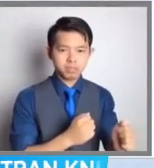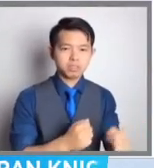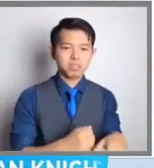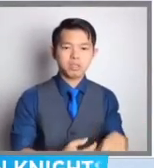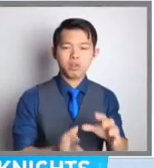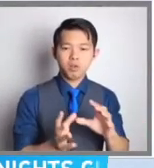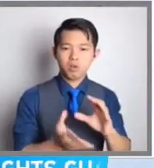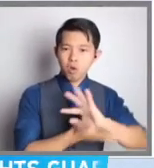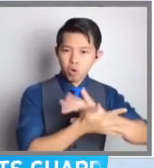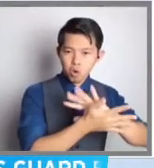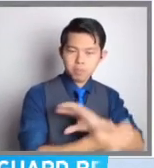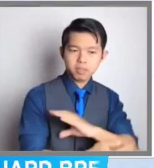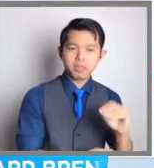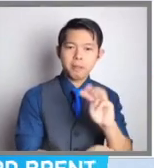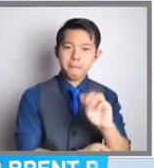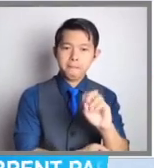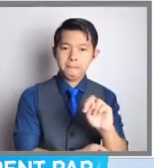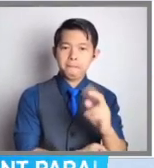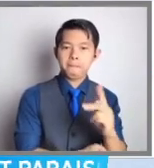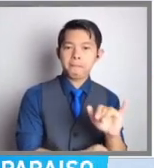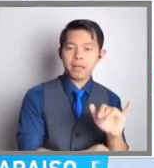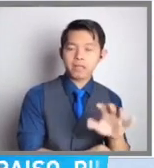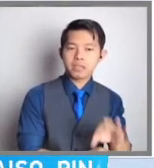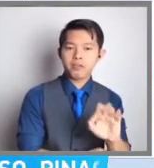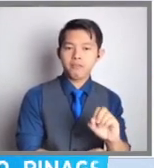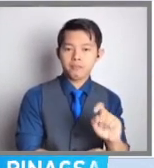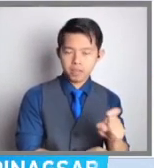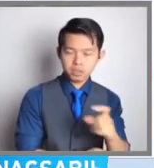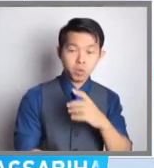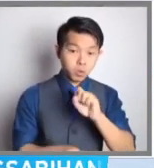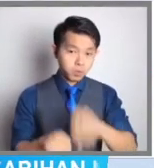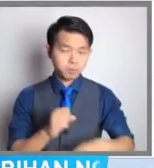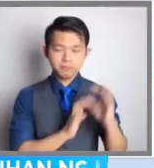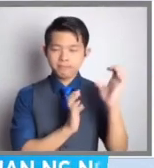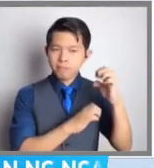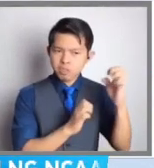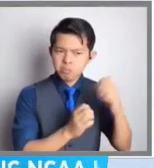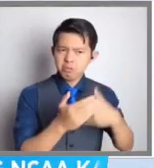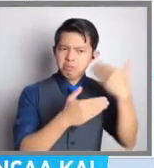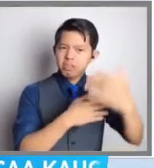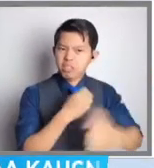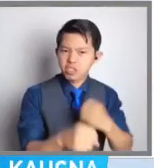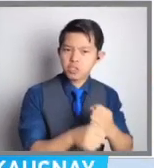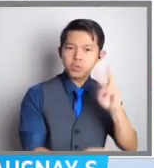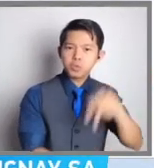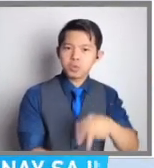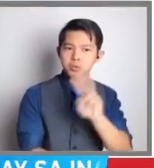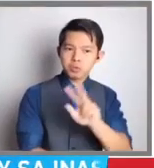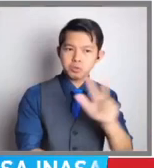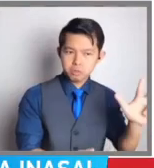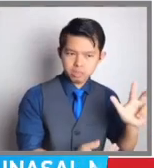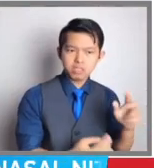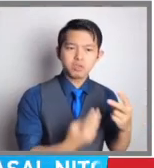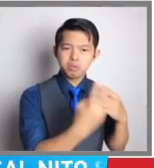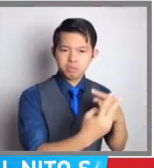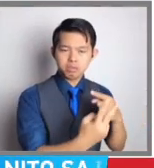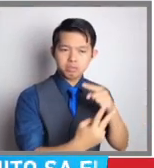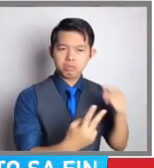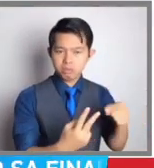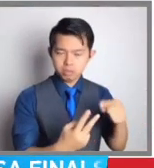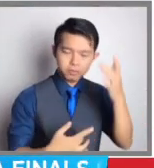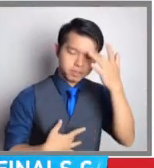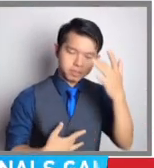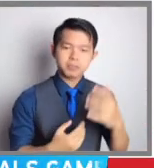Kaya umaasa silang hindi na public health emergency sa 2023 ang dalawang sakit. Ayon po kay WHO